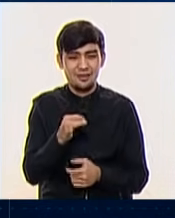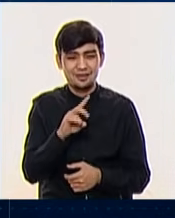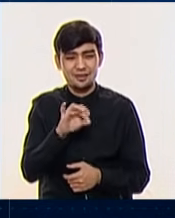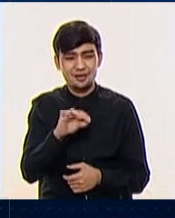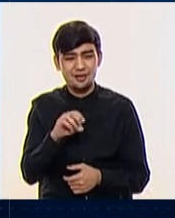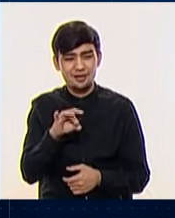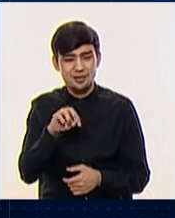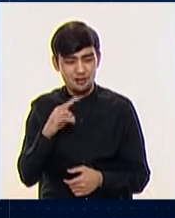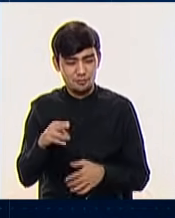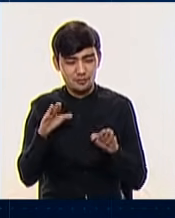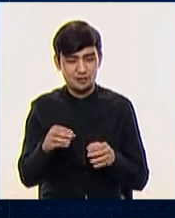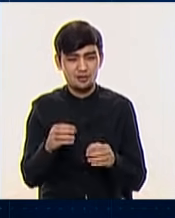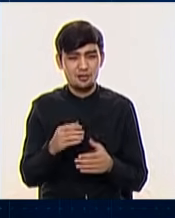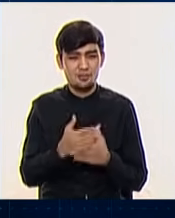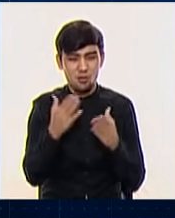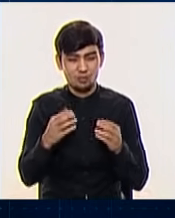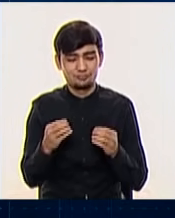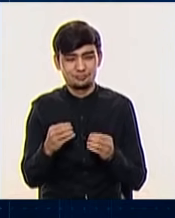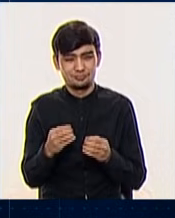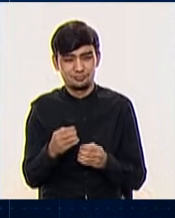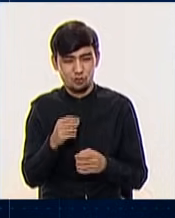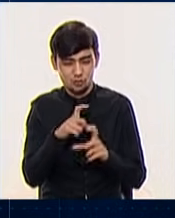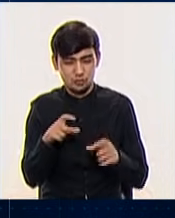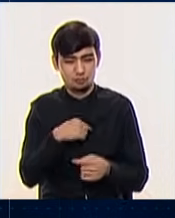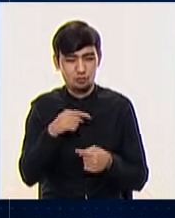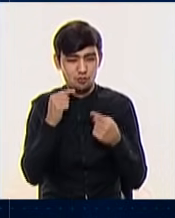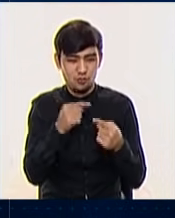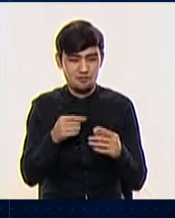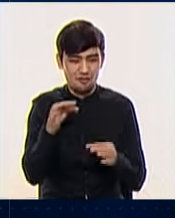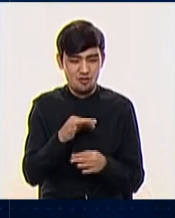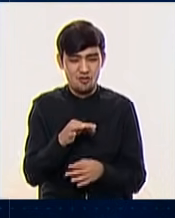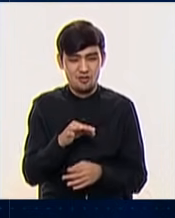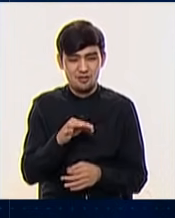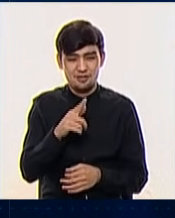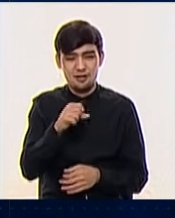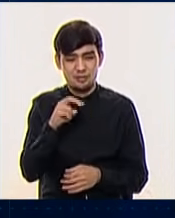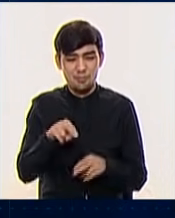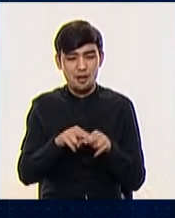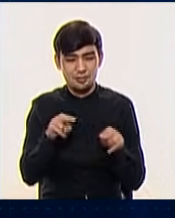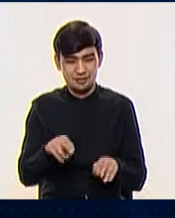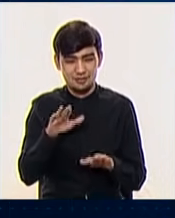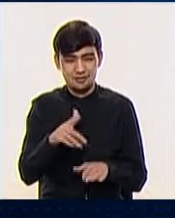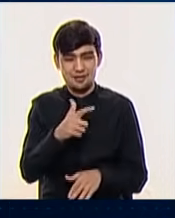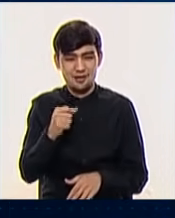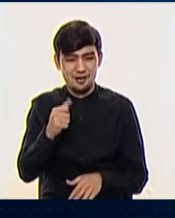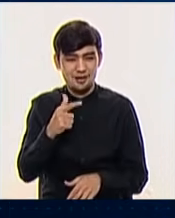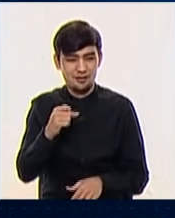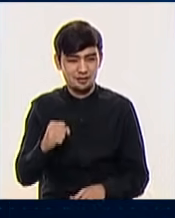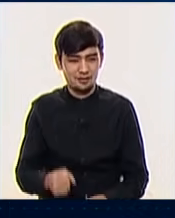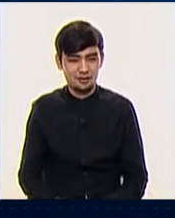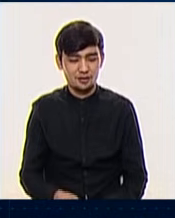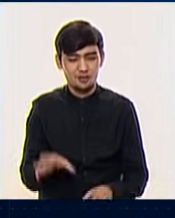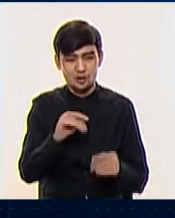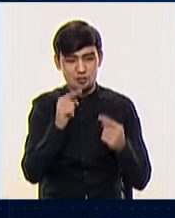несколько десятков работниц секс-индустрии устроили акцию протеста у здания голландского парламента в Гааге. Они